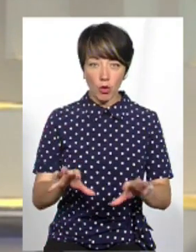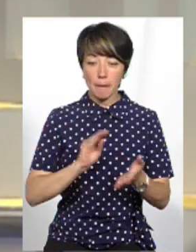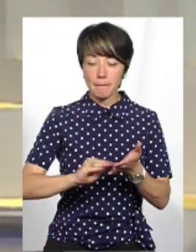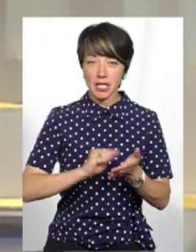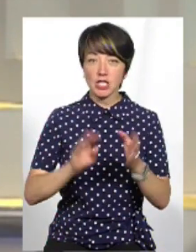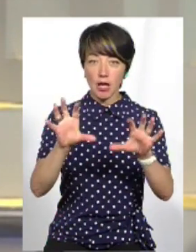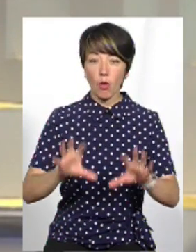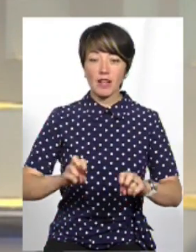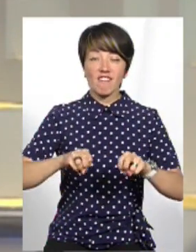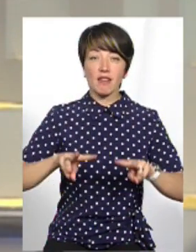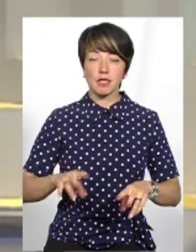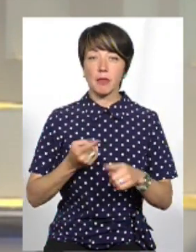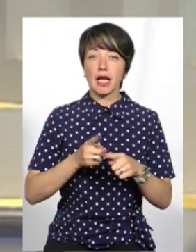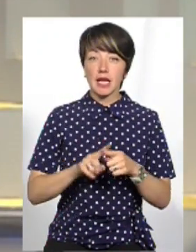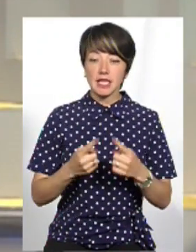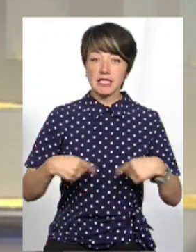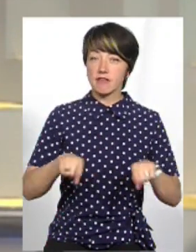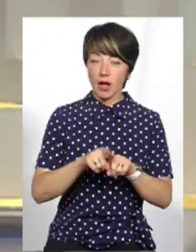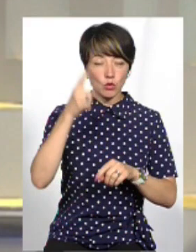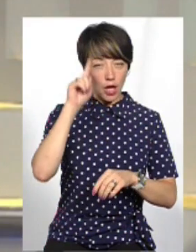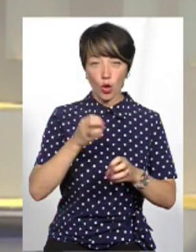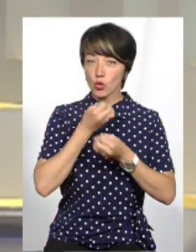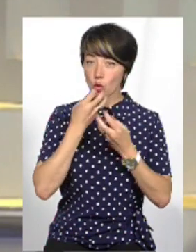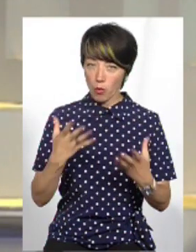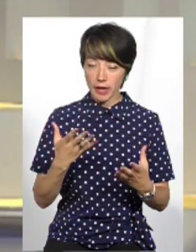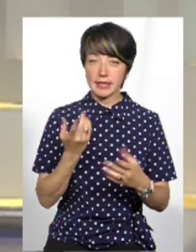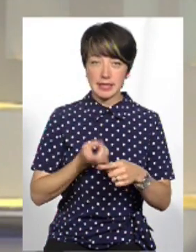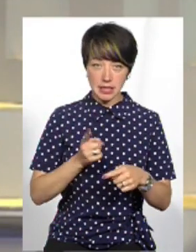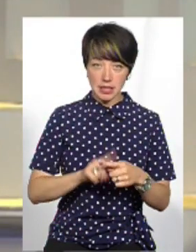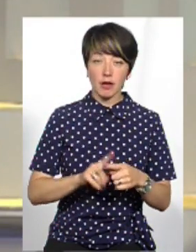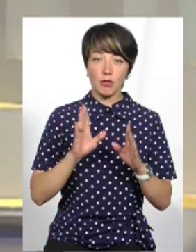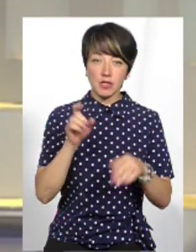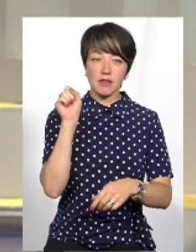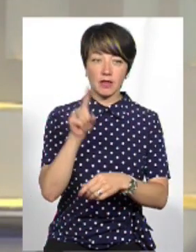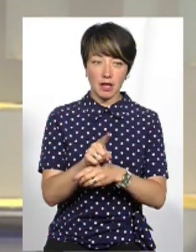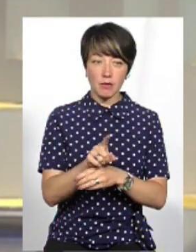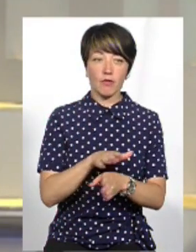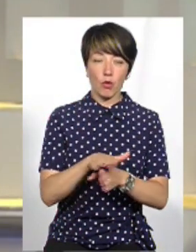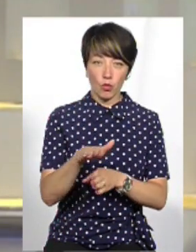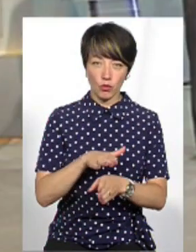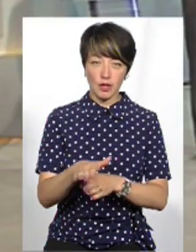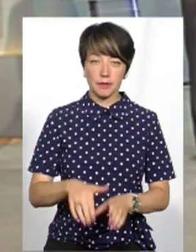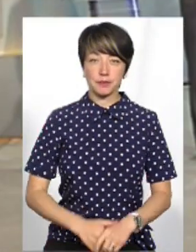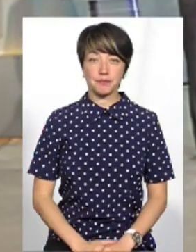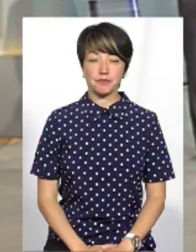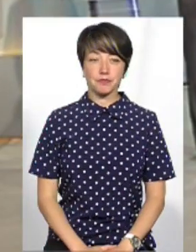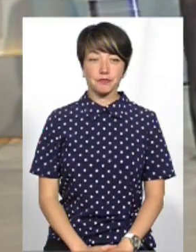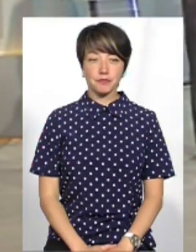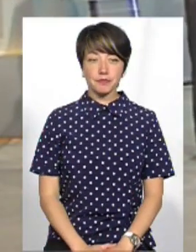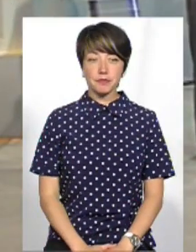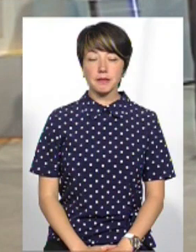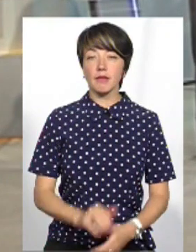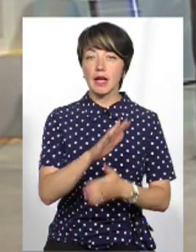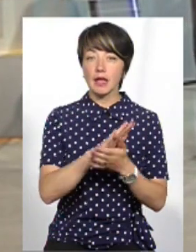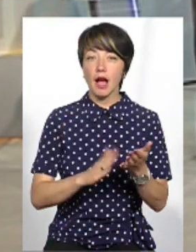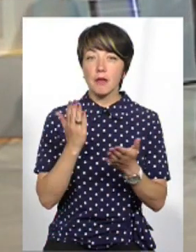закони, яка є фахівцем. Знаю цю сферу дуже добре, і тому ці свої задачі будуть реалізовувати особисто. Дякую.